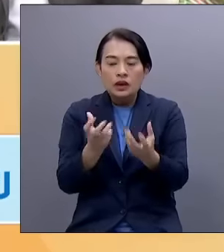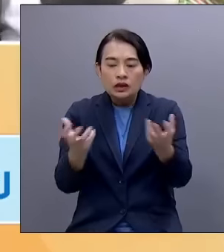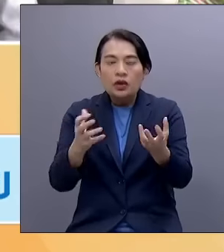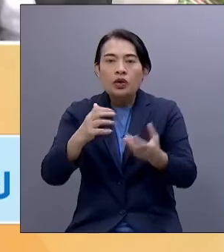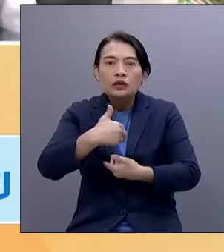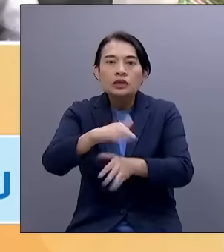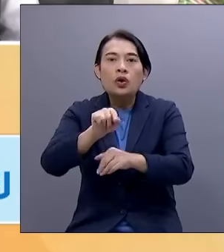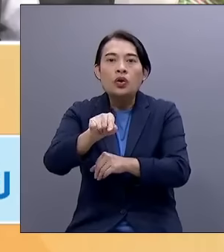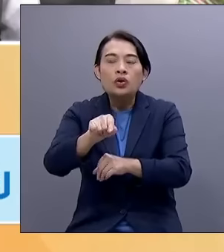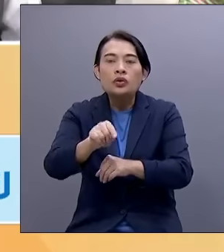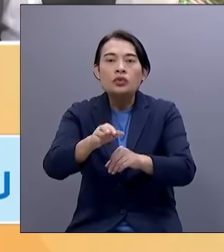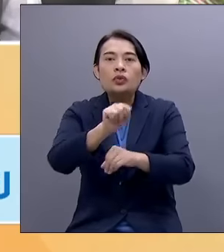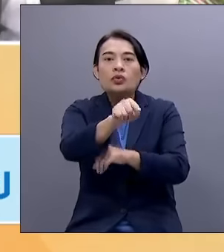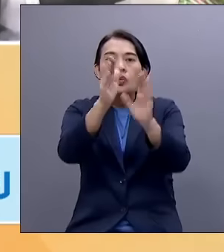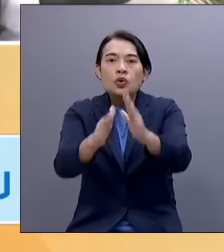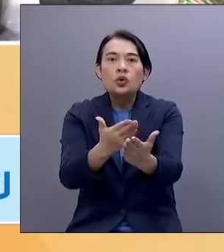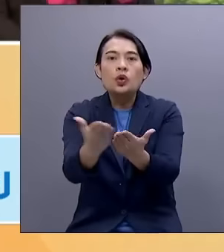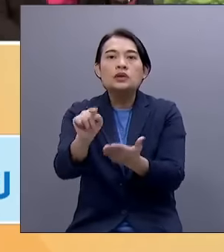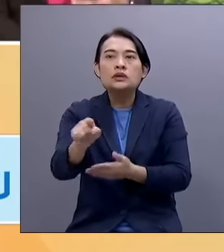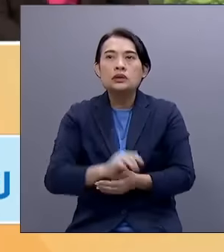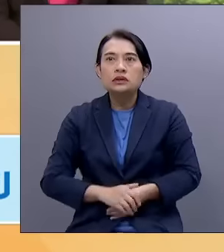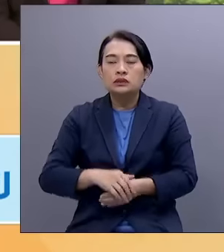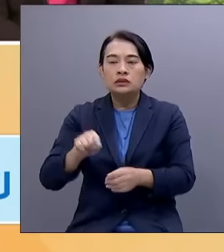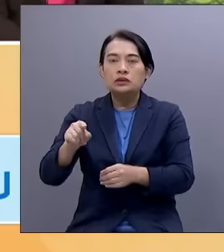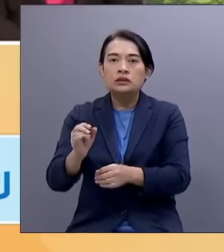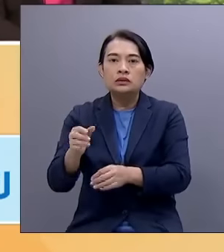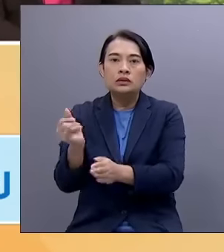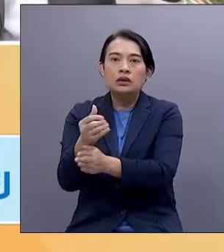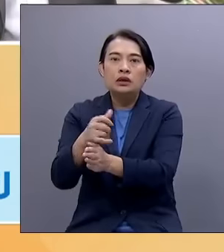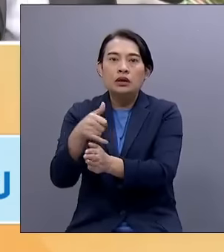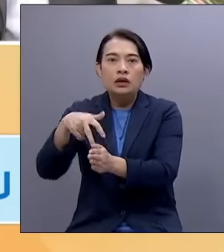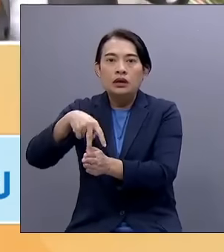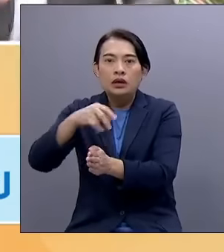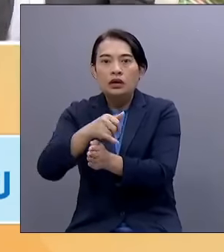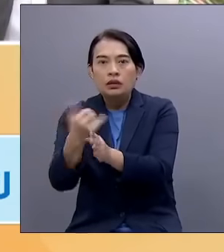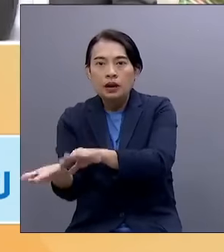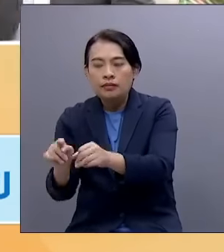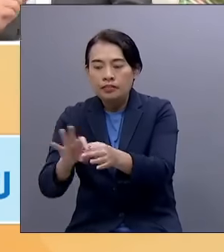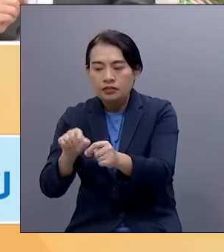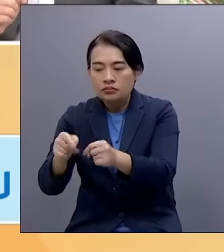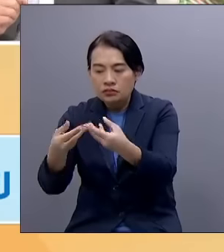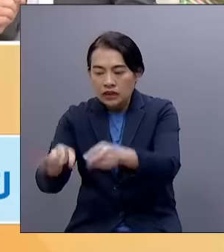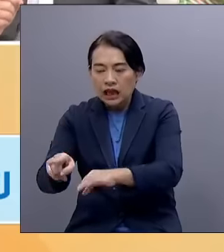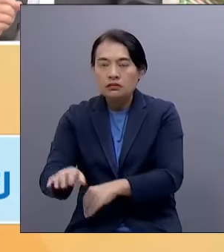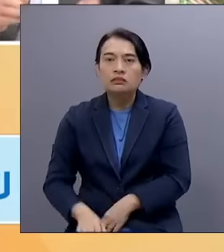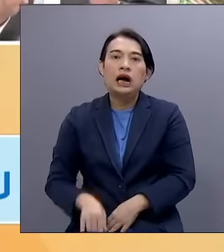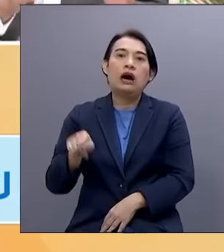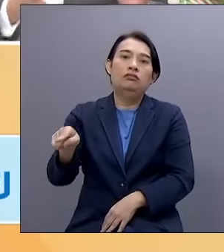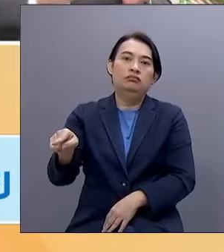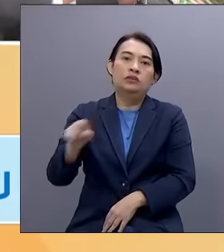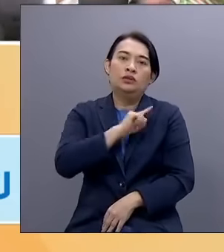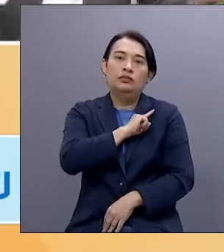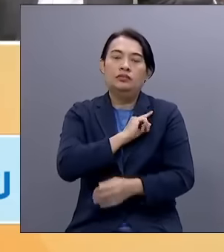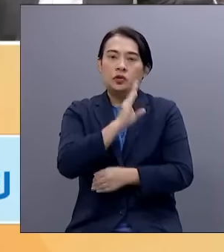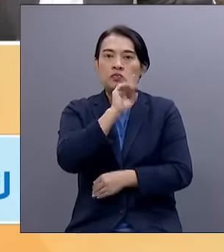เพราะฉะนั้นเนี่ยรถเกิดล้มเป็นเหตุสุนวิสัยก็คือรับกรรมไปเรารับกรรมไปเขาไม่ต้องส่งของมาให้ใหม่แต่ถ้าของชิ้นนั้นเนี่ยในร้าน